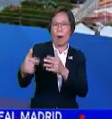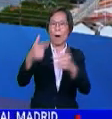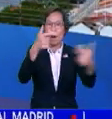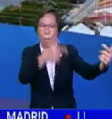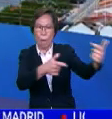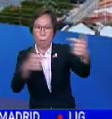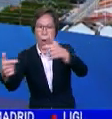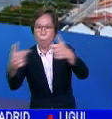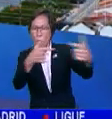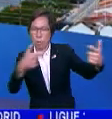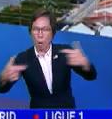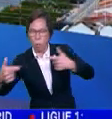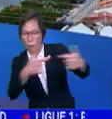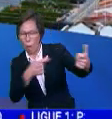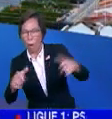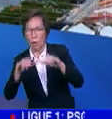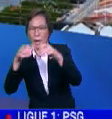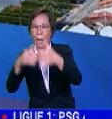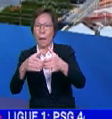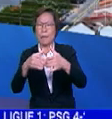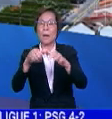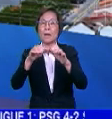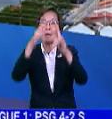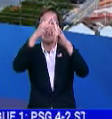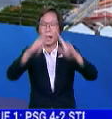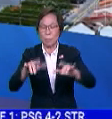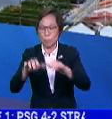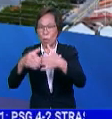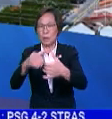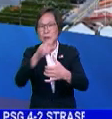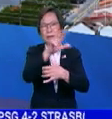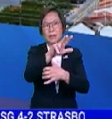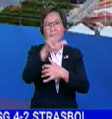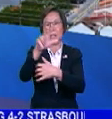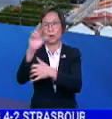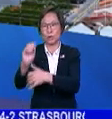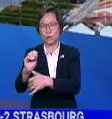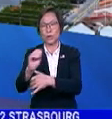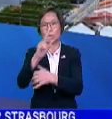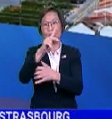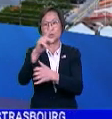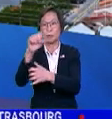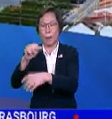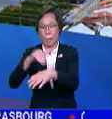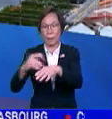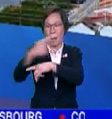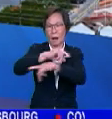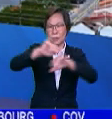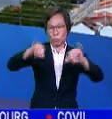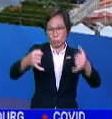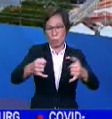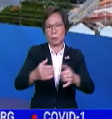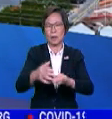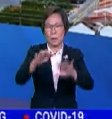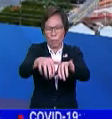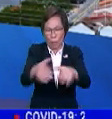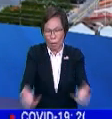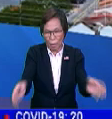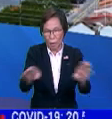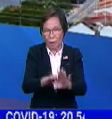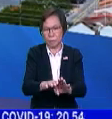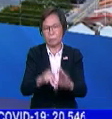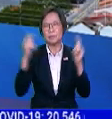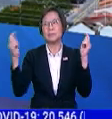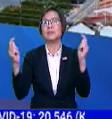insiden tembakan di Kem Skuadron 330 TUDM Kota Semerahan pada Jumaat lepas dikebumikan mengikut